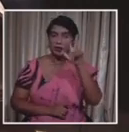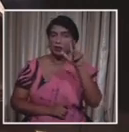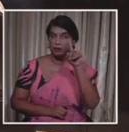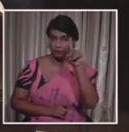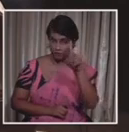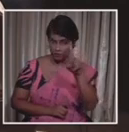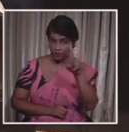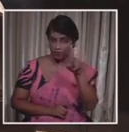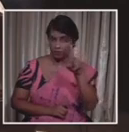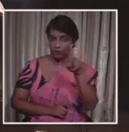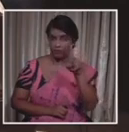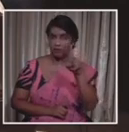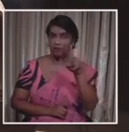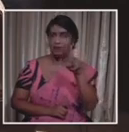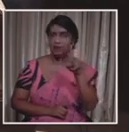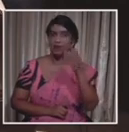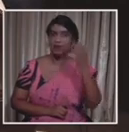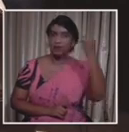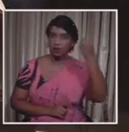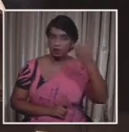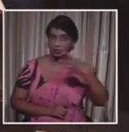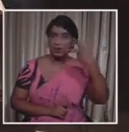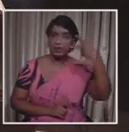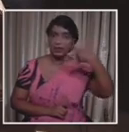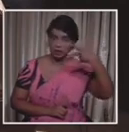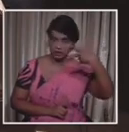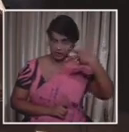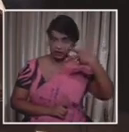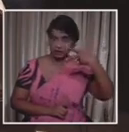1981 අංක දෙක දරන